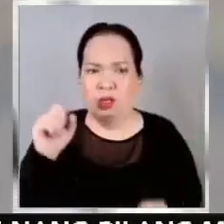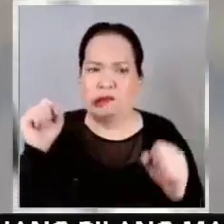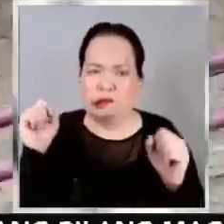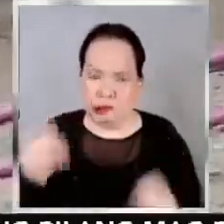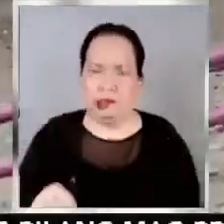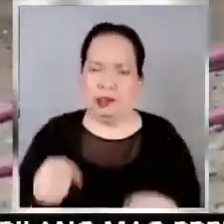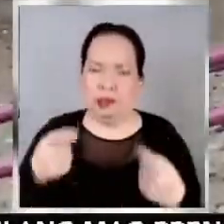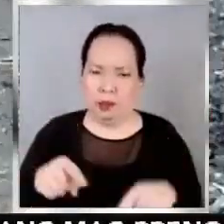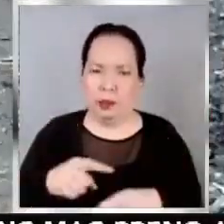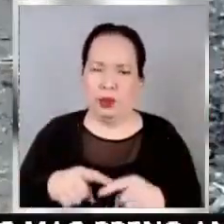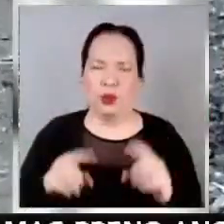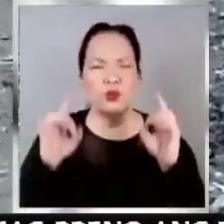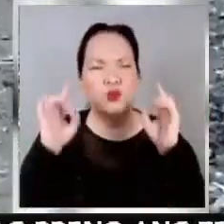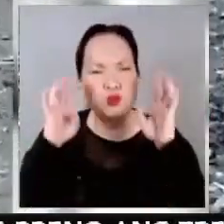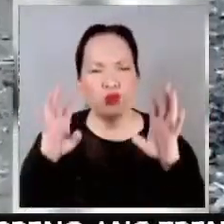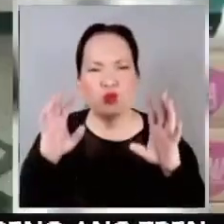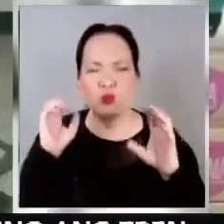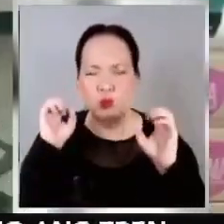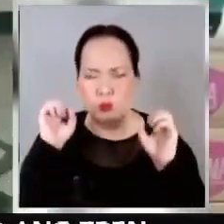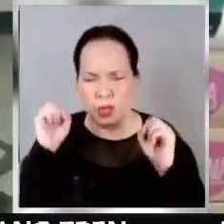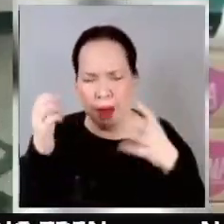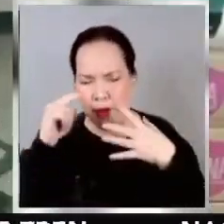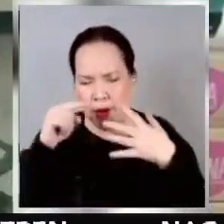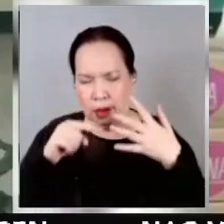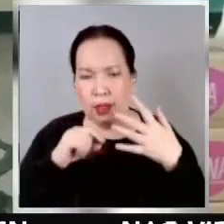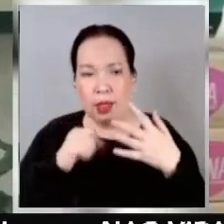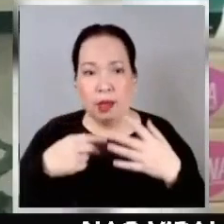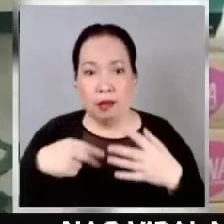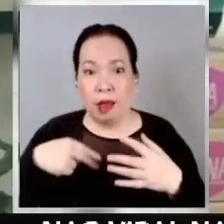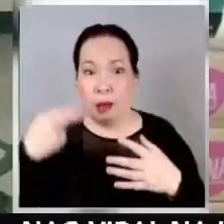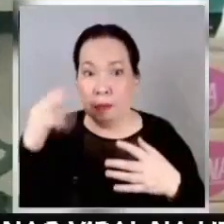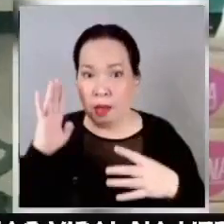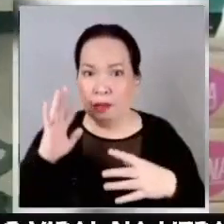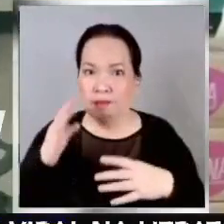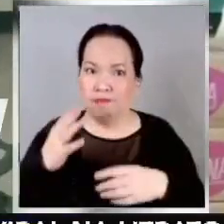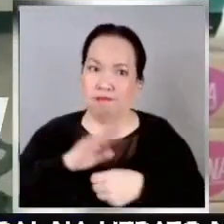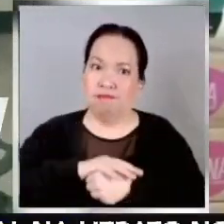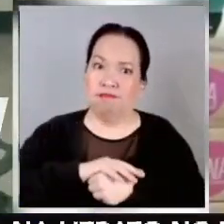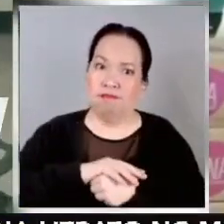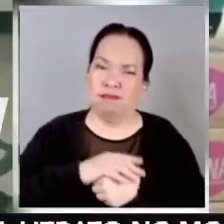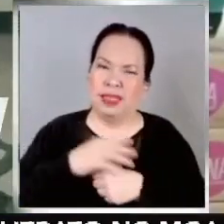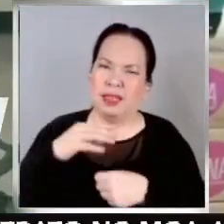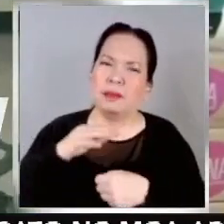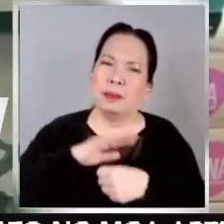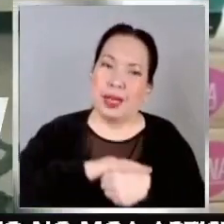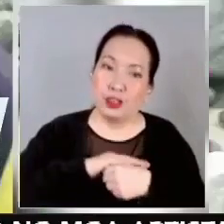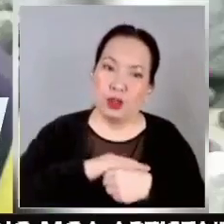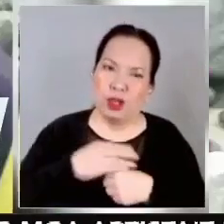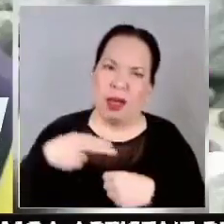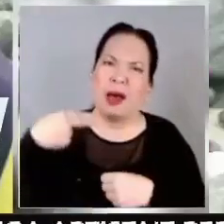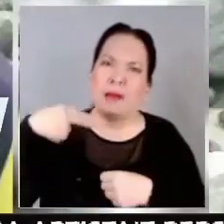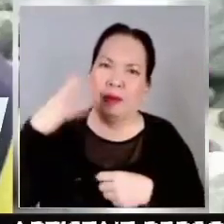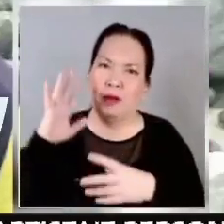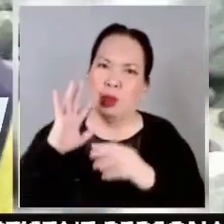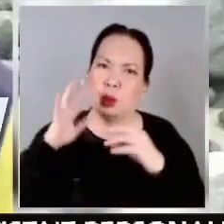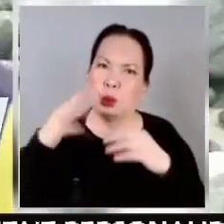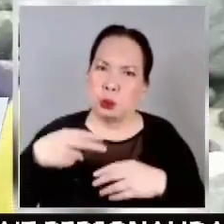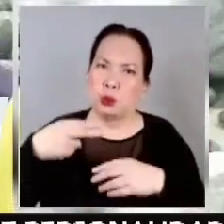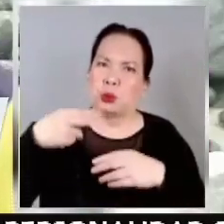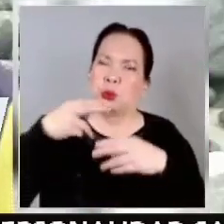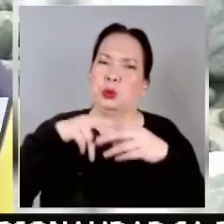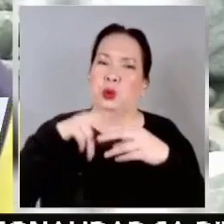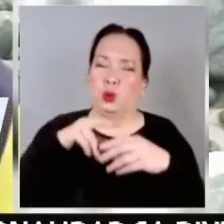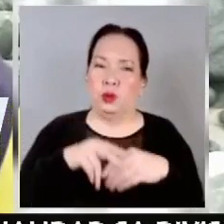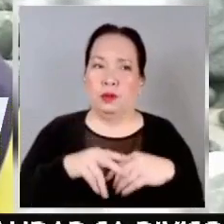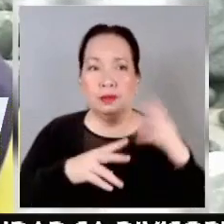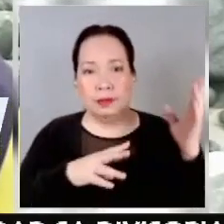kanilang mga blood pressure. Marami tayo mga naka-maintenance medications despite ng gamot na tumataas pa rin ang blood pressure. Nagpapasalamat kami sa